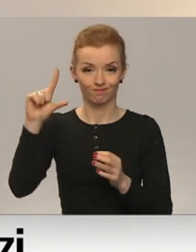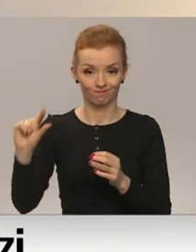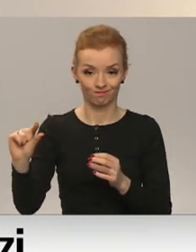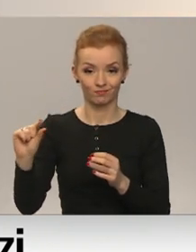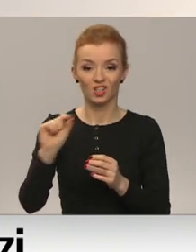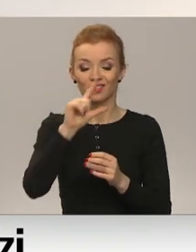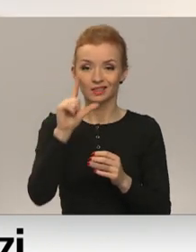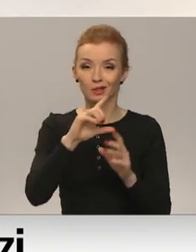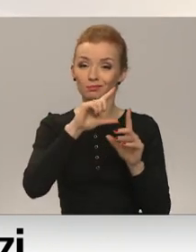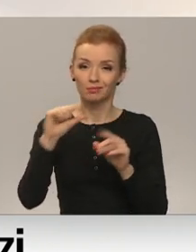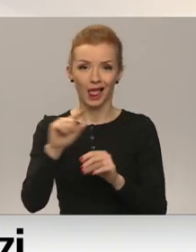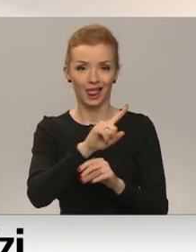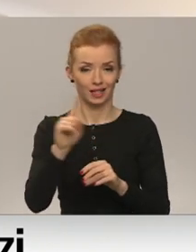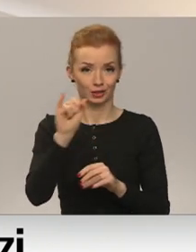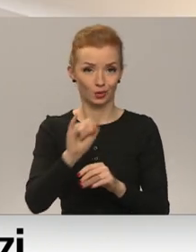līdz jūnija mēnesim,